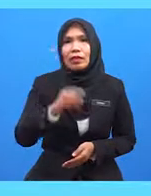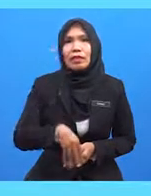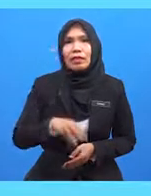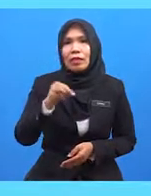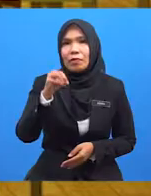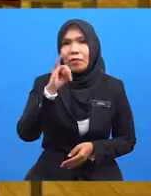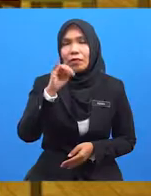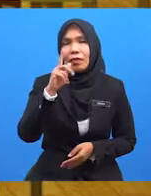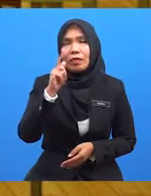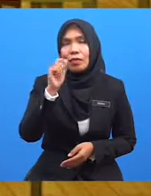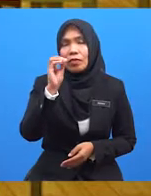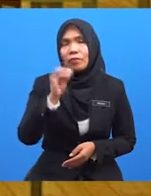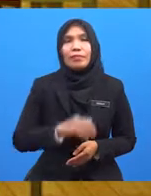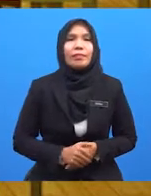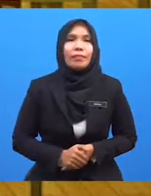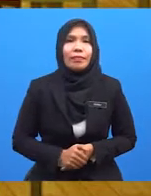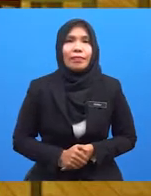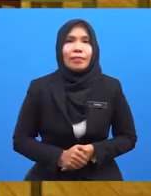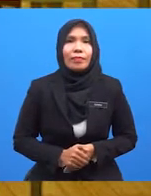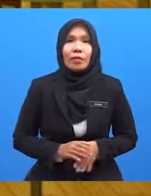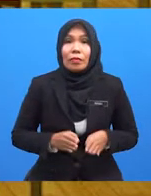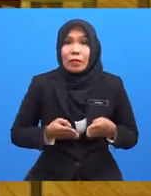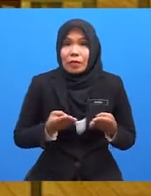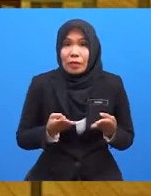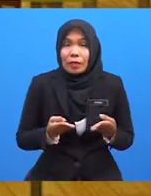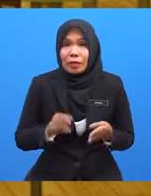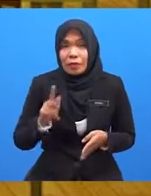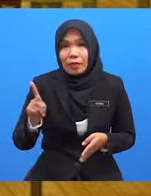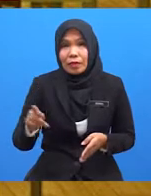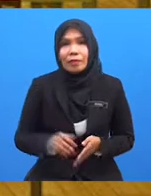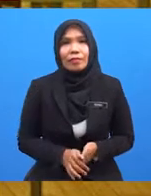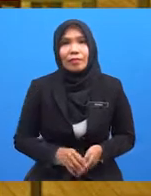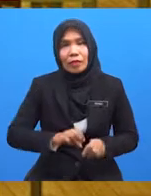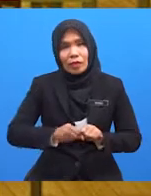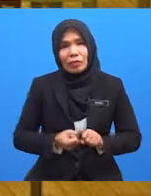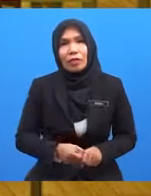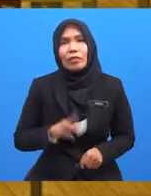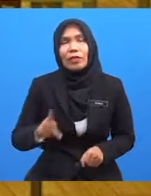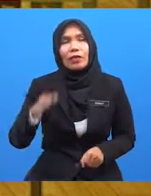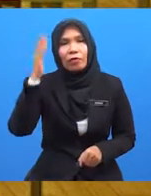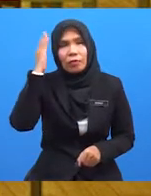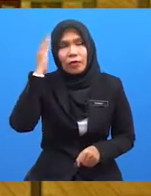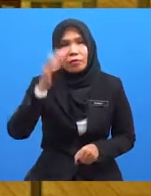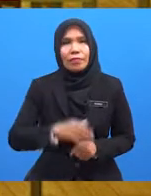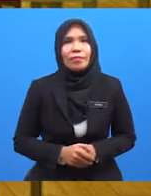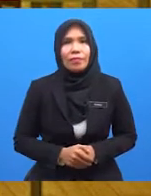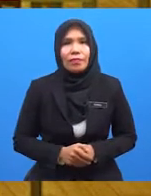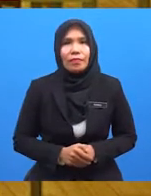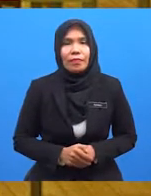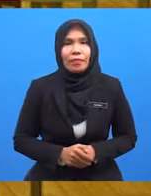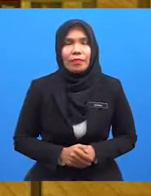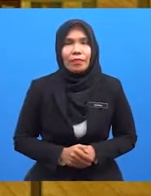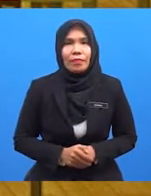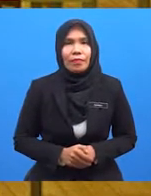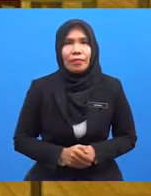1811 Masihi. Bagaimana pelajar sekalian dengan penerangan tadi? Semoga pelajar dapat memahami apa yang telah